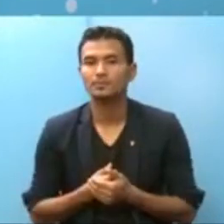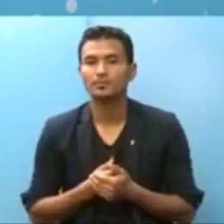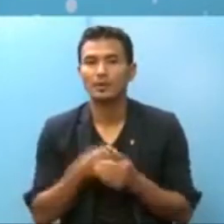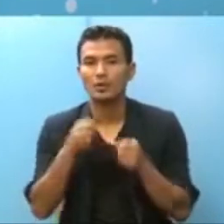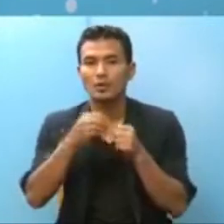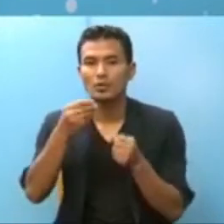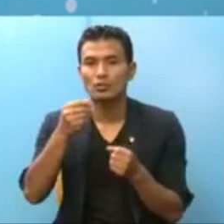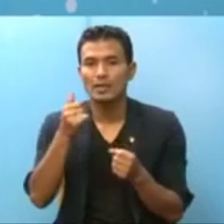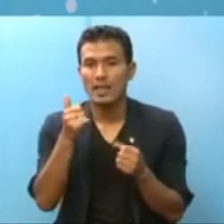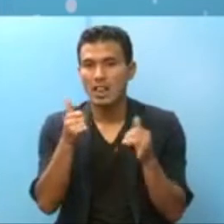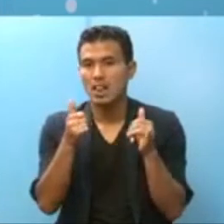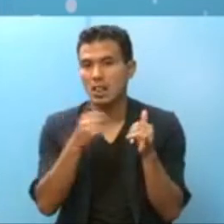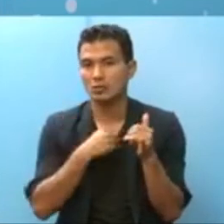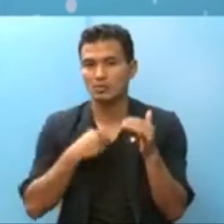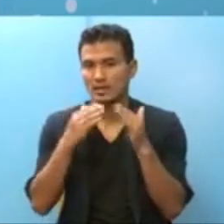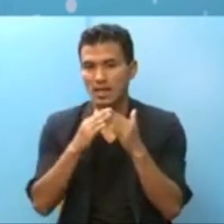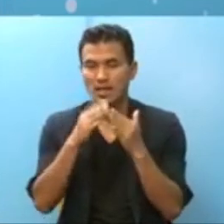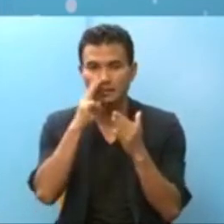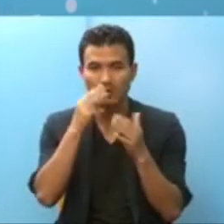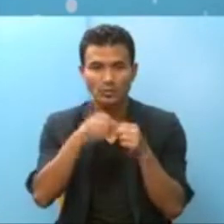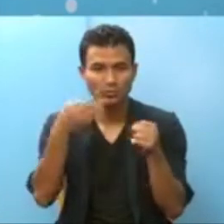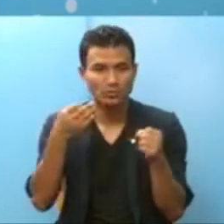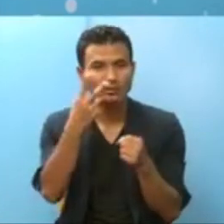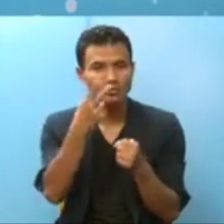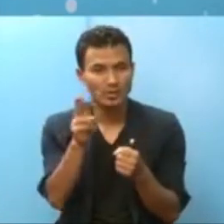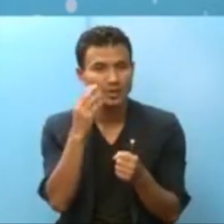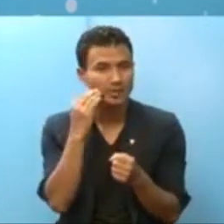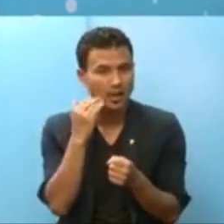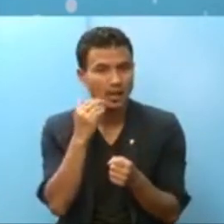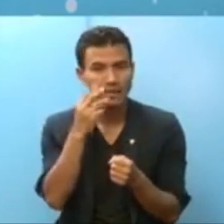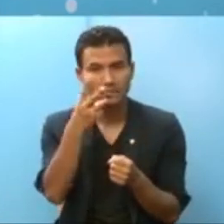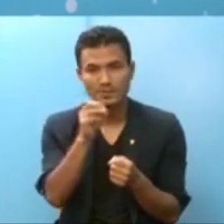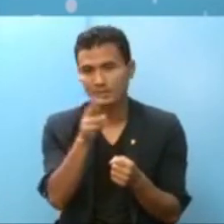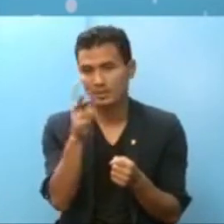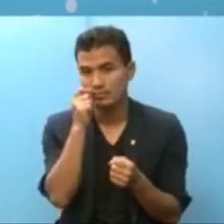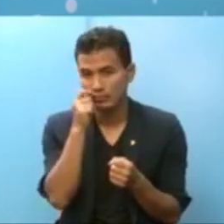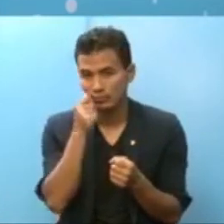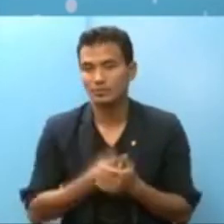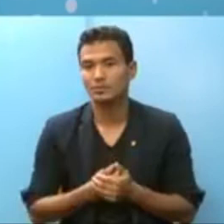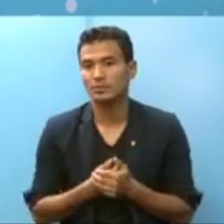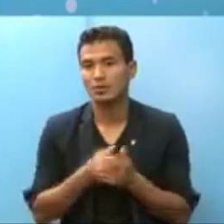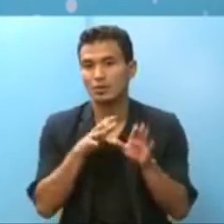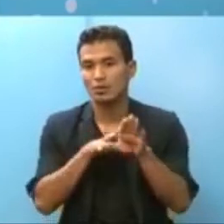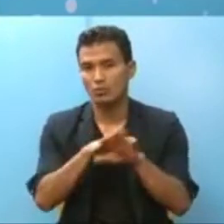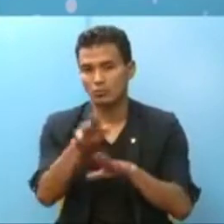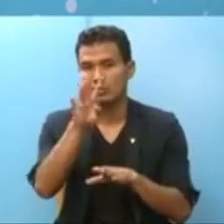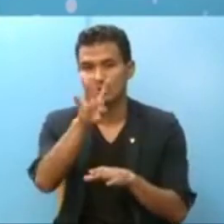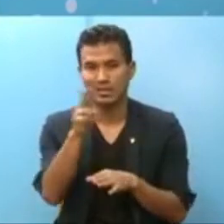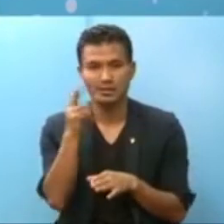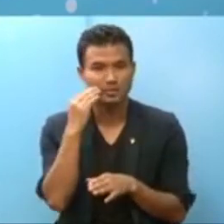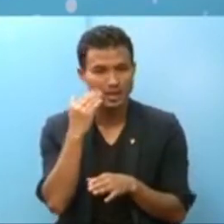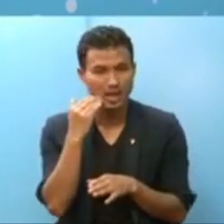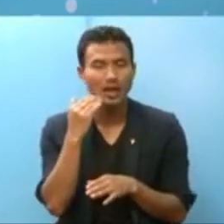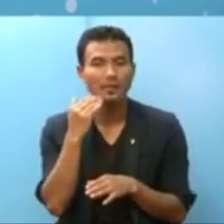दुलिखेल अस्पताल दुलिखेल मा गनुशा का दुई जना महिला र विस जना पुरुष, र रावताट का चार जना